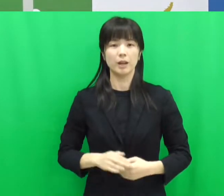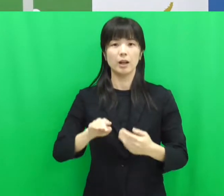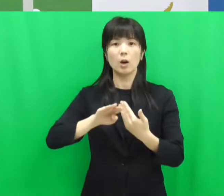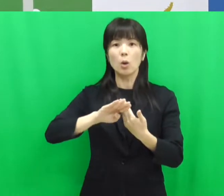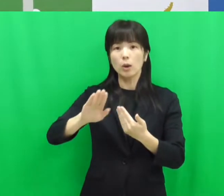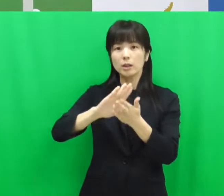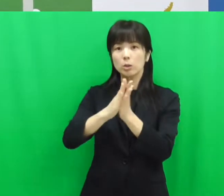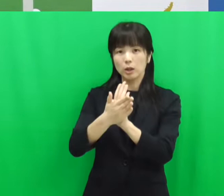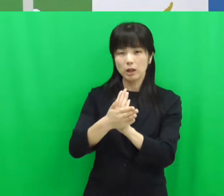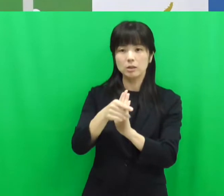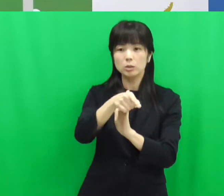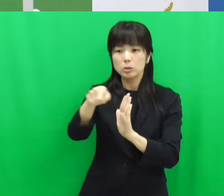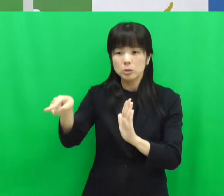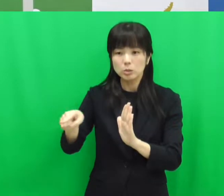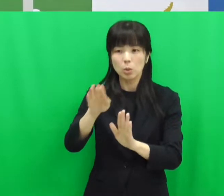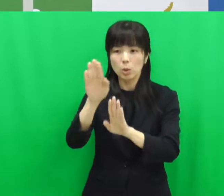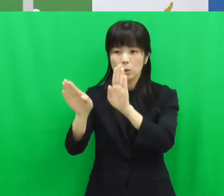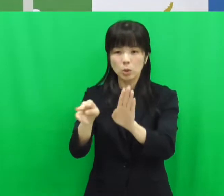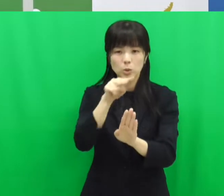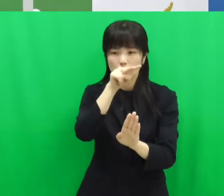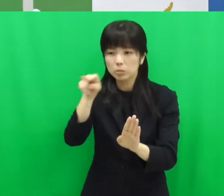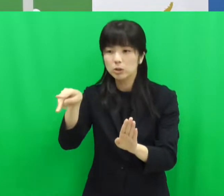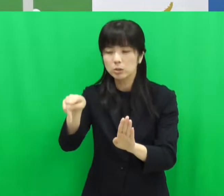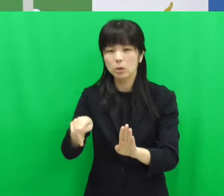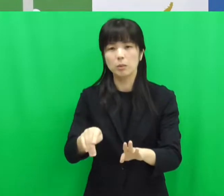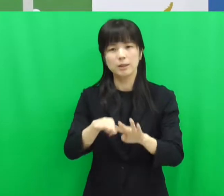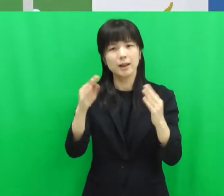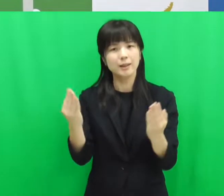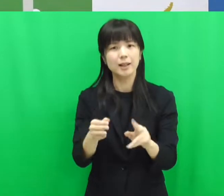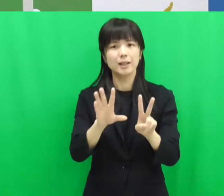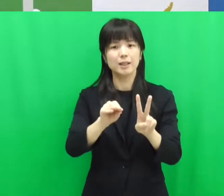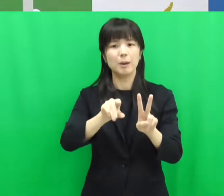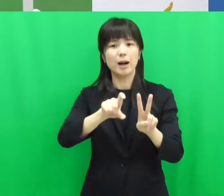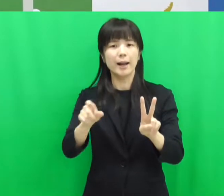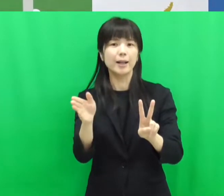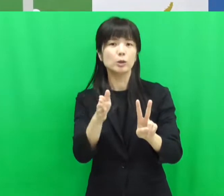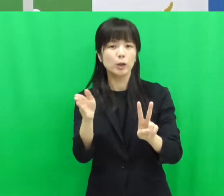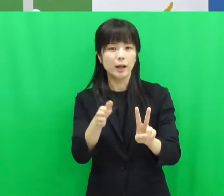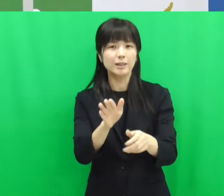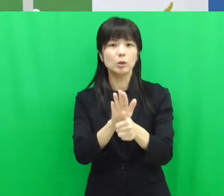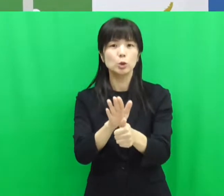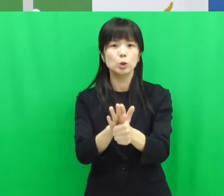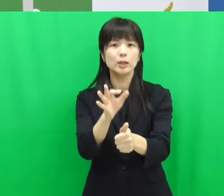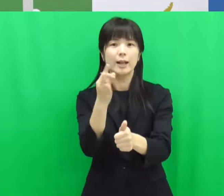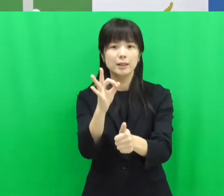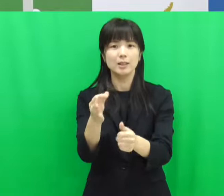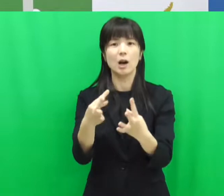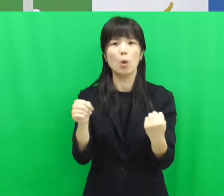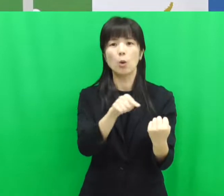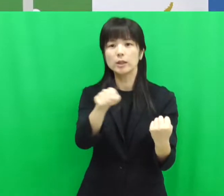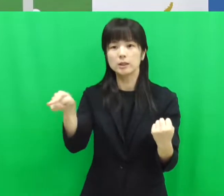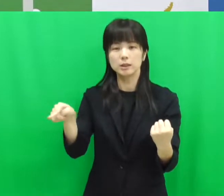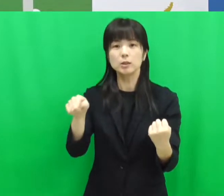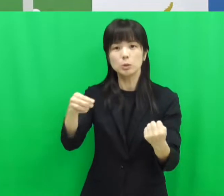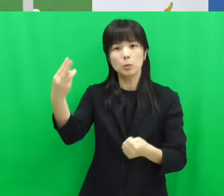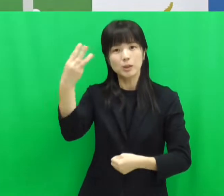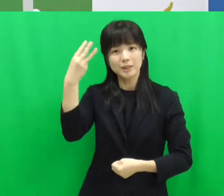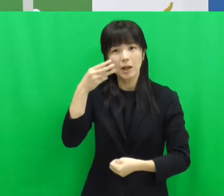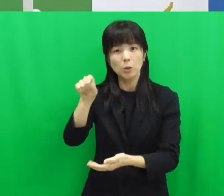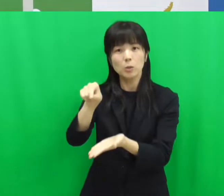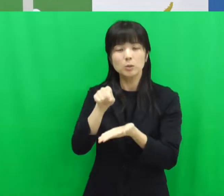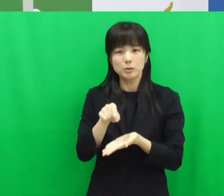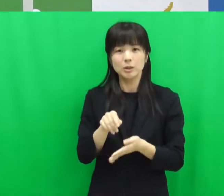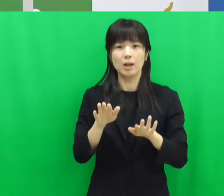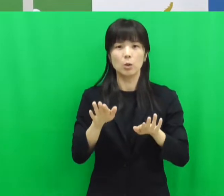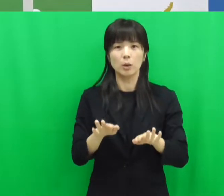でもおよそそのぐらいの額が、多いということで、そちらも参考にさせていただきました。かかる方については